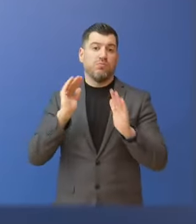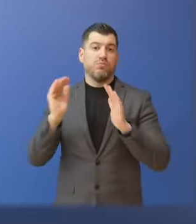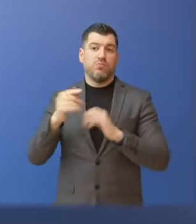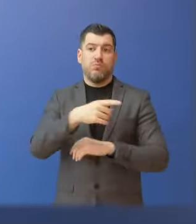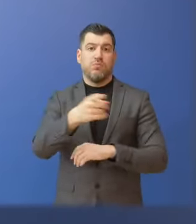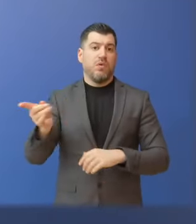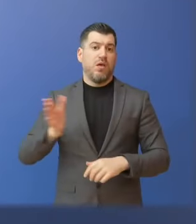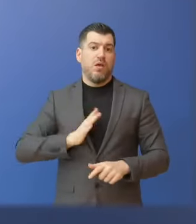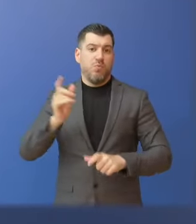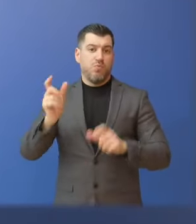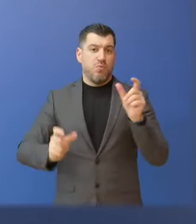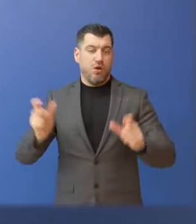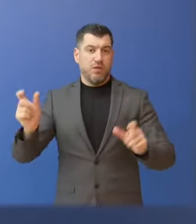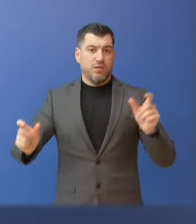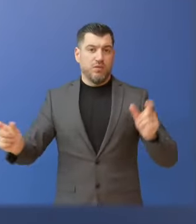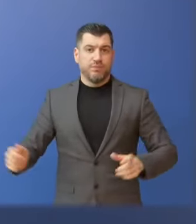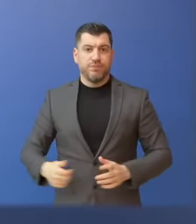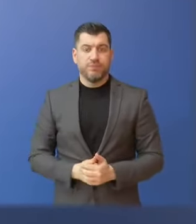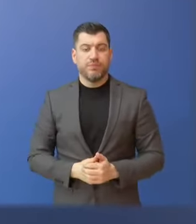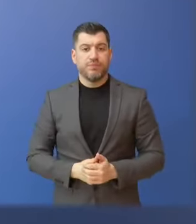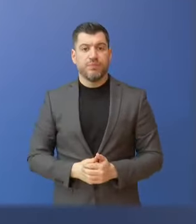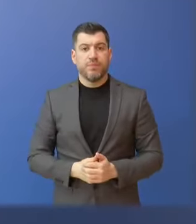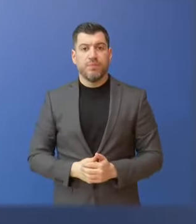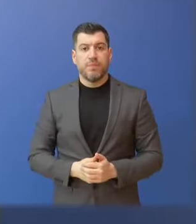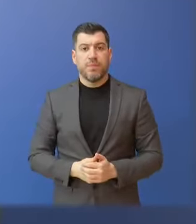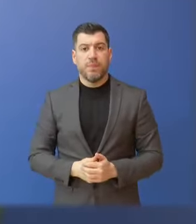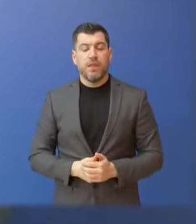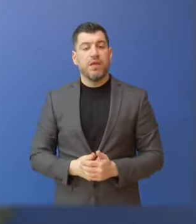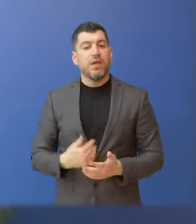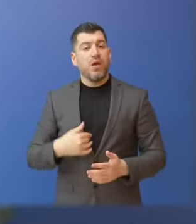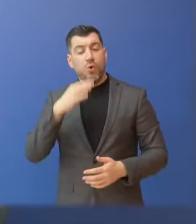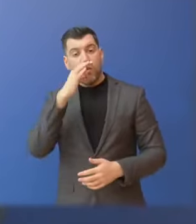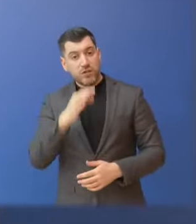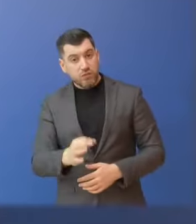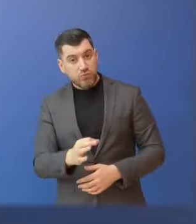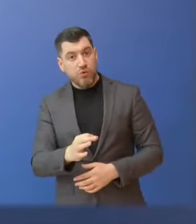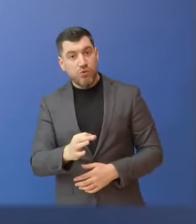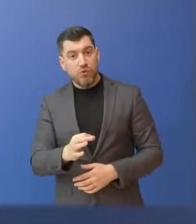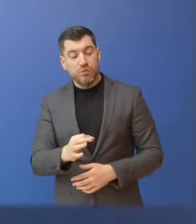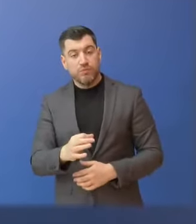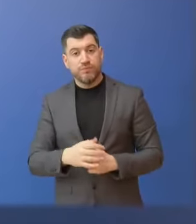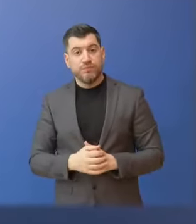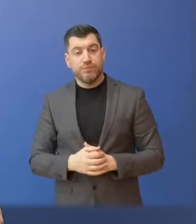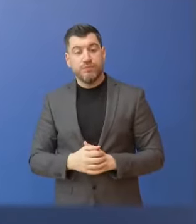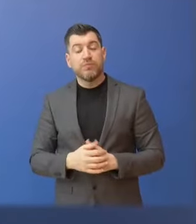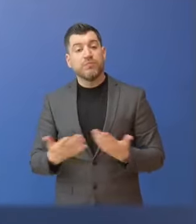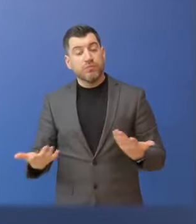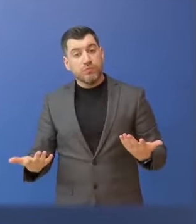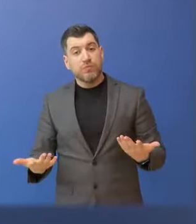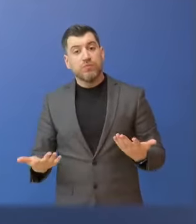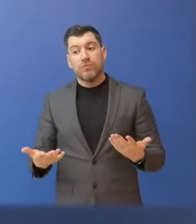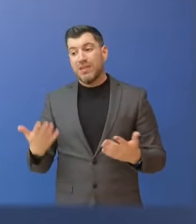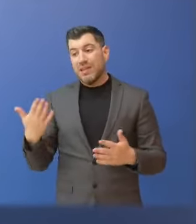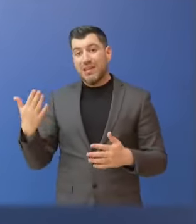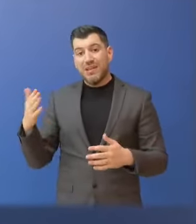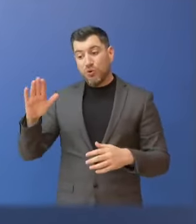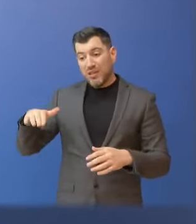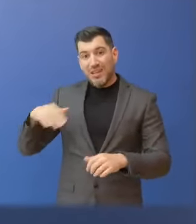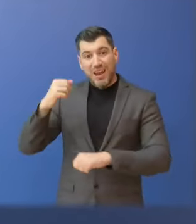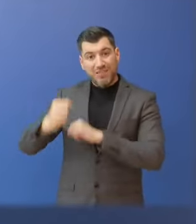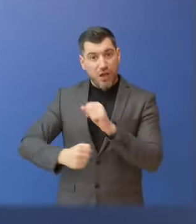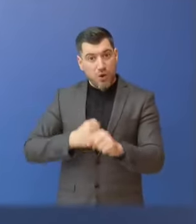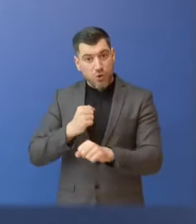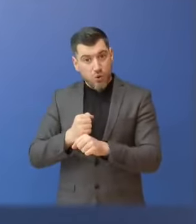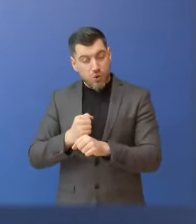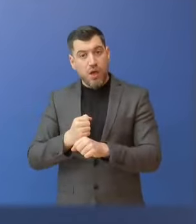εγώ θα σας πω ότι έχουμε μεγάλη αύξηση της παρουσίας της αστυνομίας ειδικά τα τελευταία χρόνια στα αστυνομικά ματα της